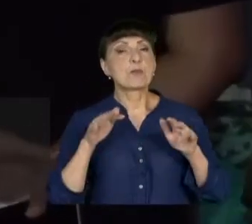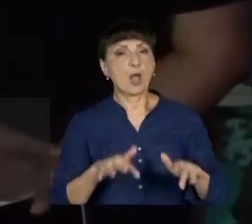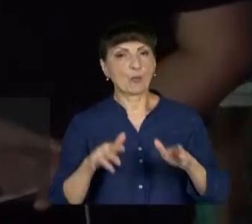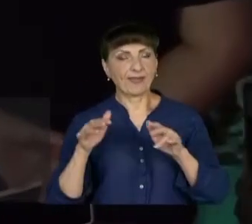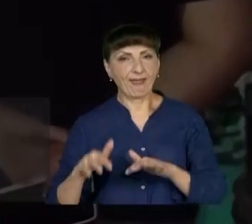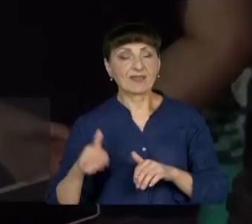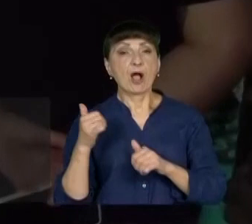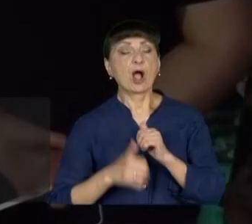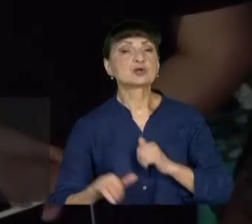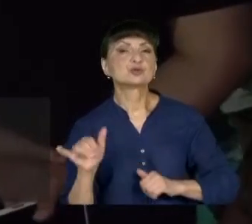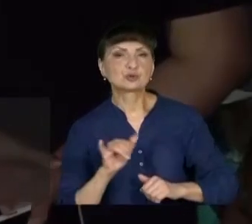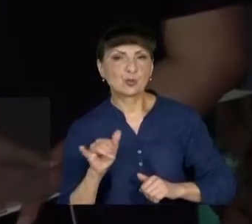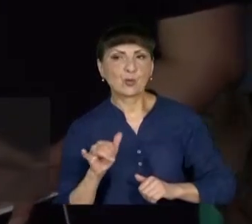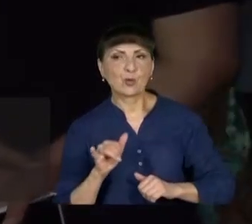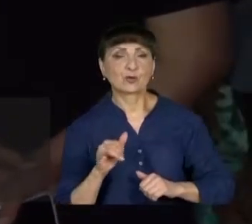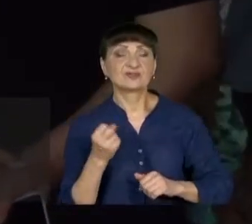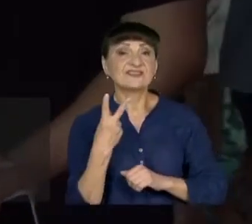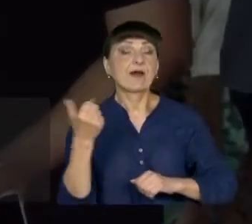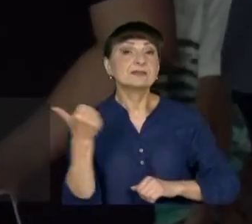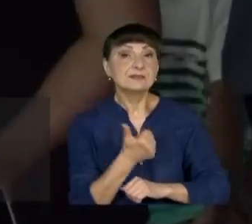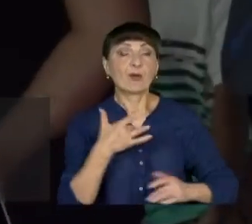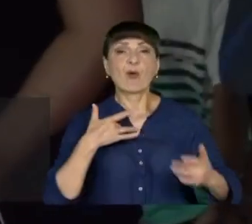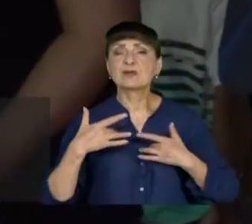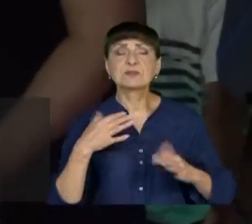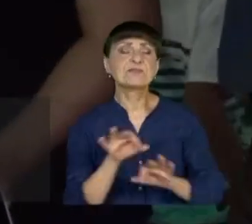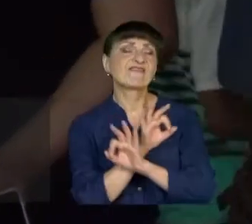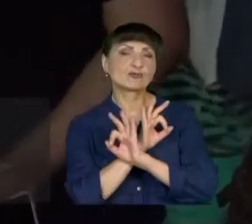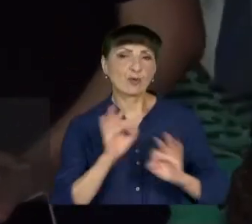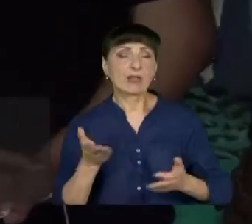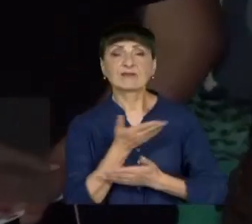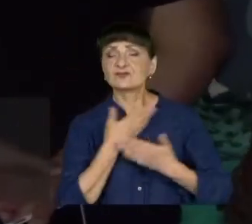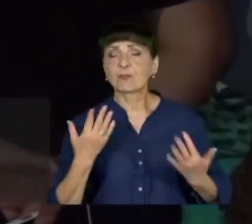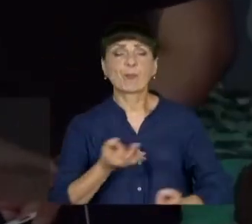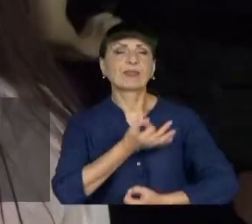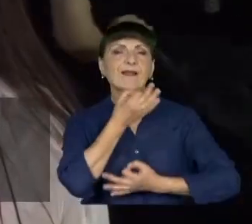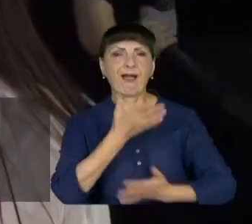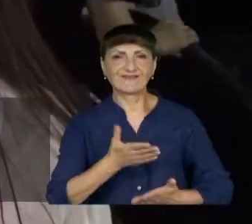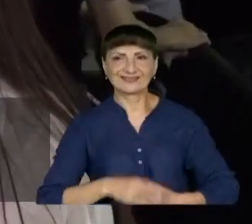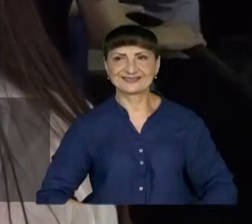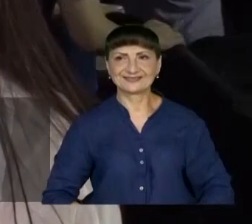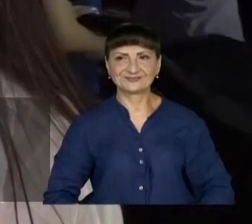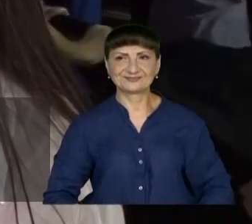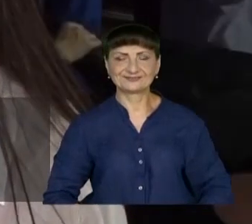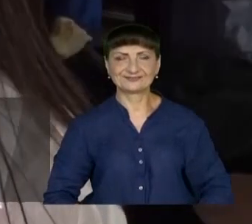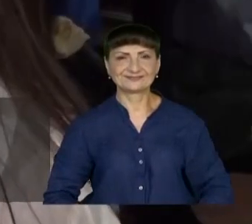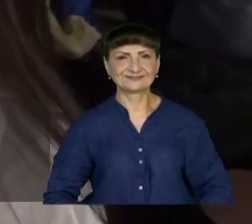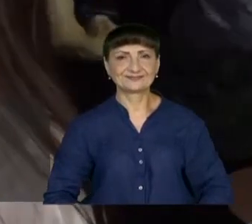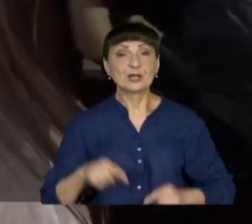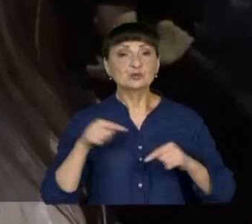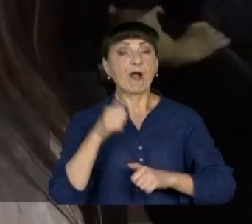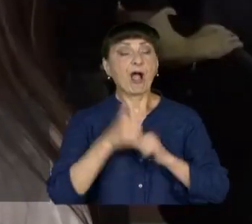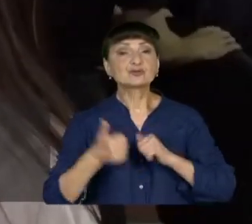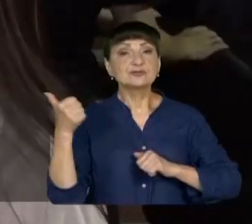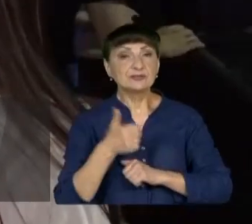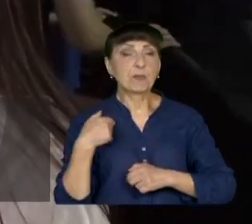мероприятие. Каждую субботу 12 недель концерты были превосходными. Нам все очень понравилось. Сюда каждую